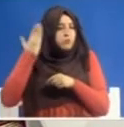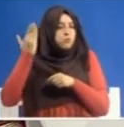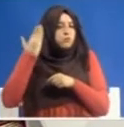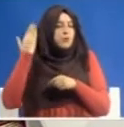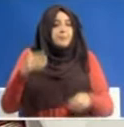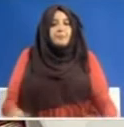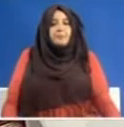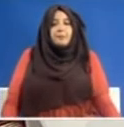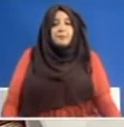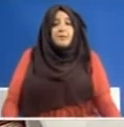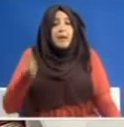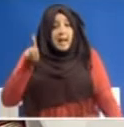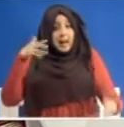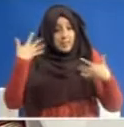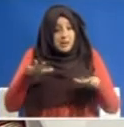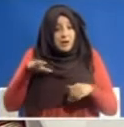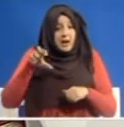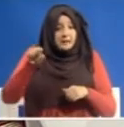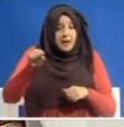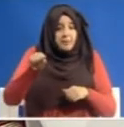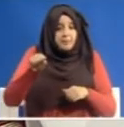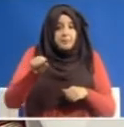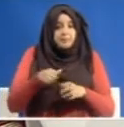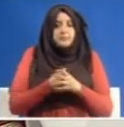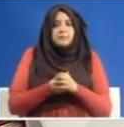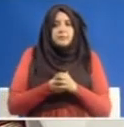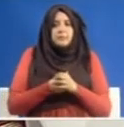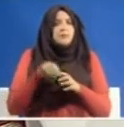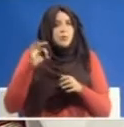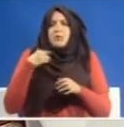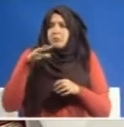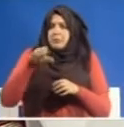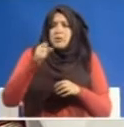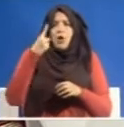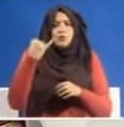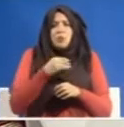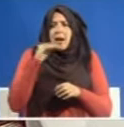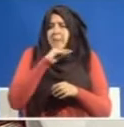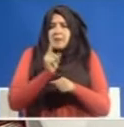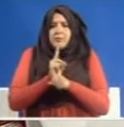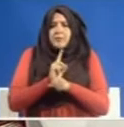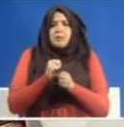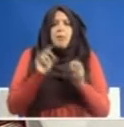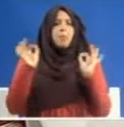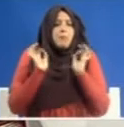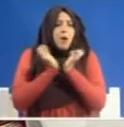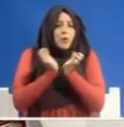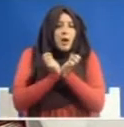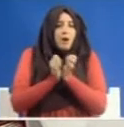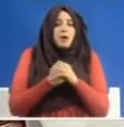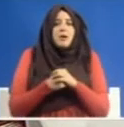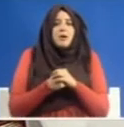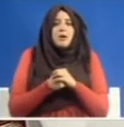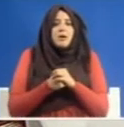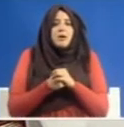دوك انا رجع ذاك النهار فمسم. قضيتي هذاك اليوم؟ قضيته فمسم مور رمضان. نعم